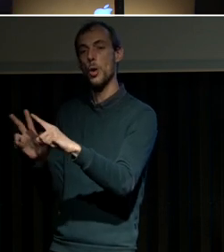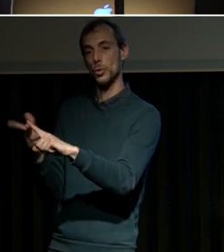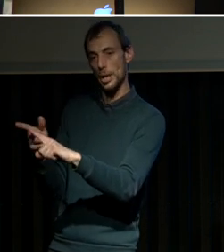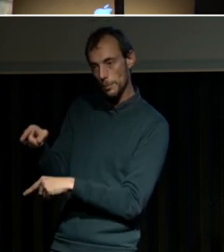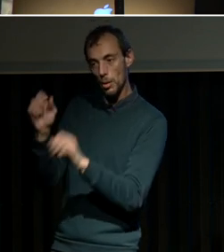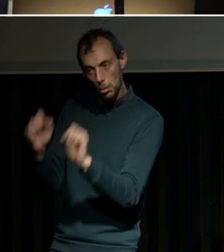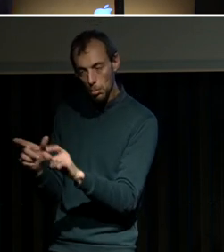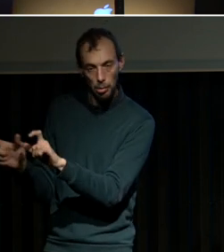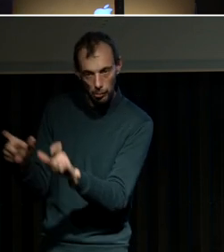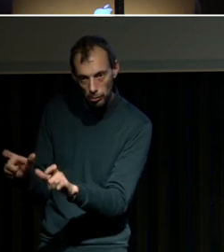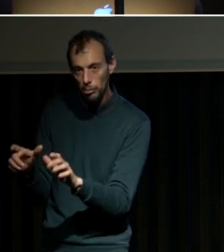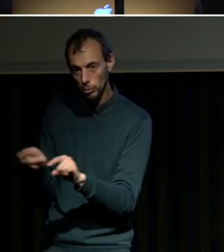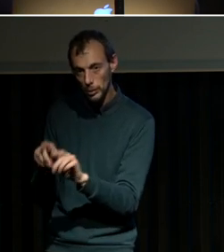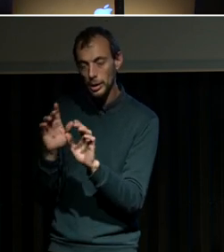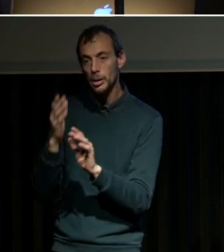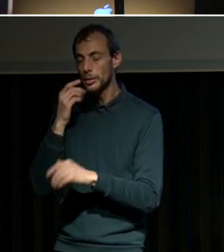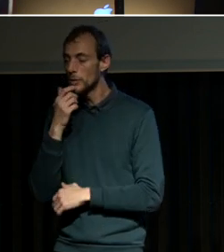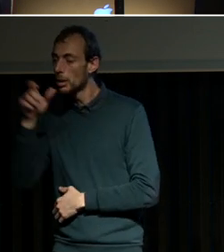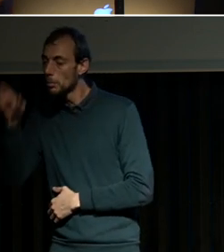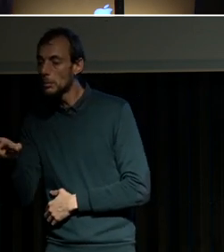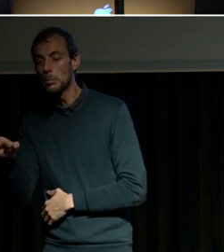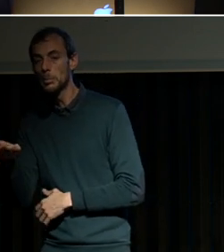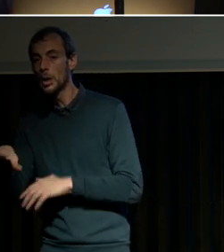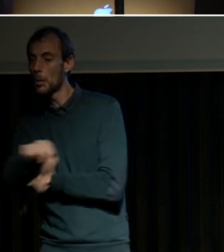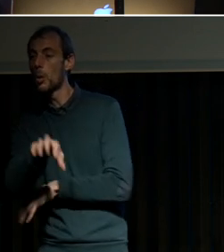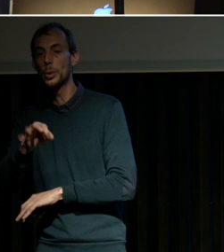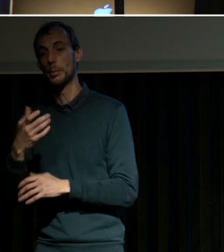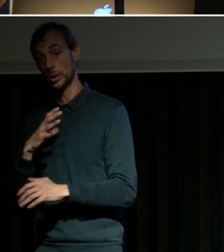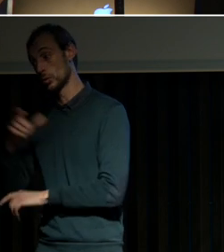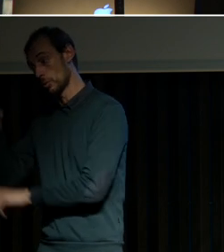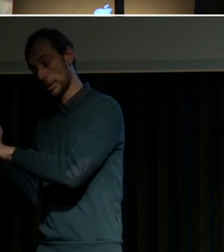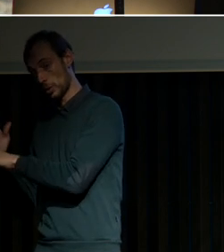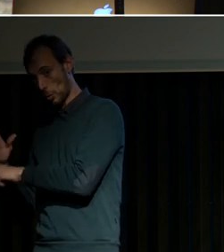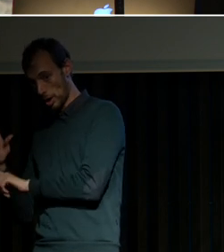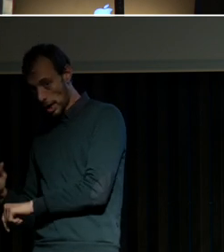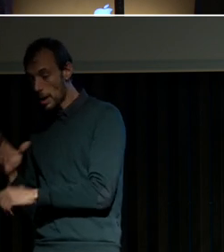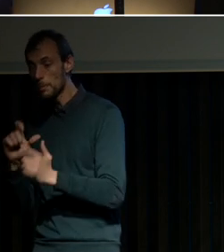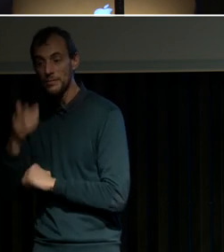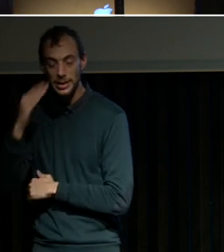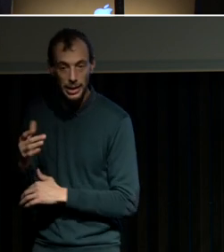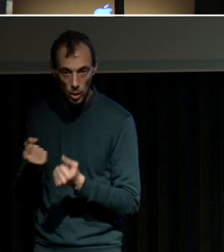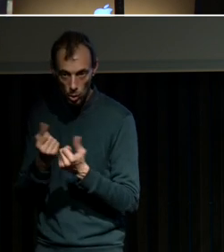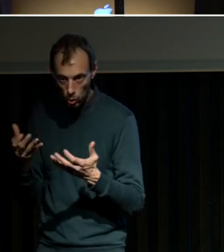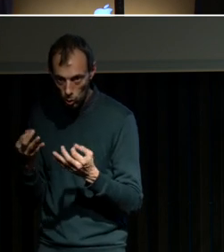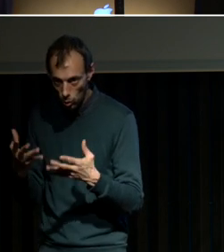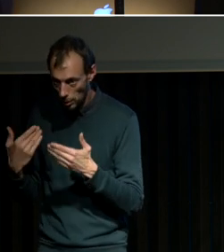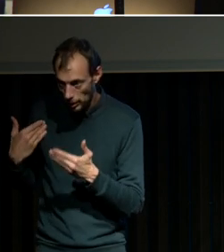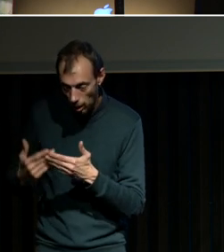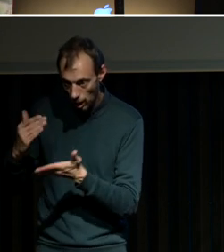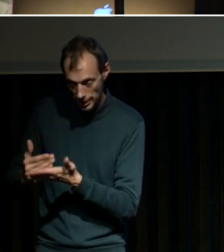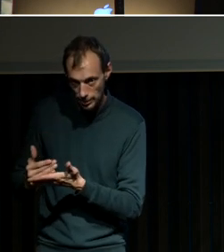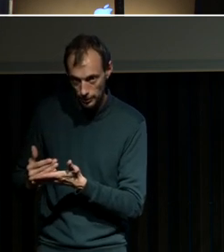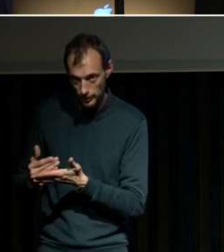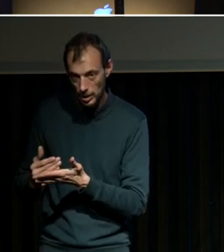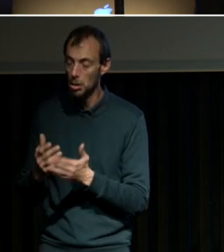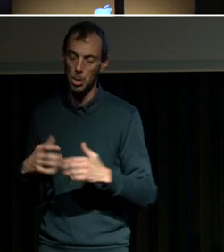exactement combien de temps il dure. Mais par contre, le cœur ne repart pas. Les organes sont en ischémie chaude quand même